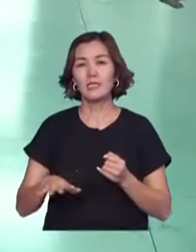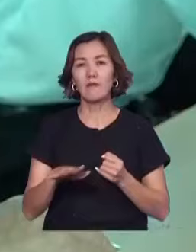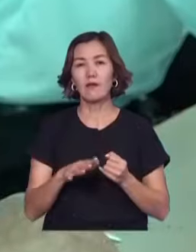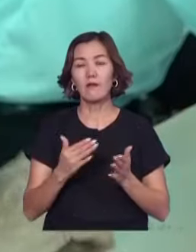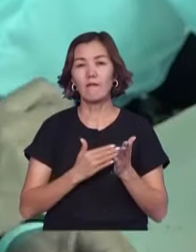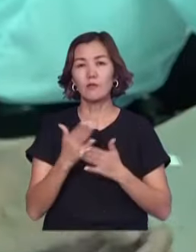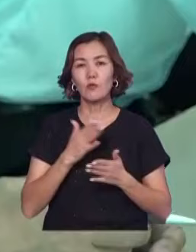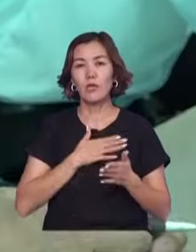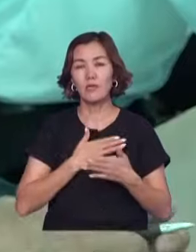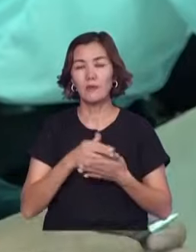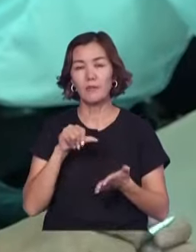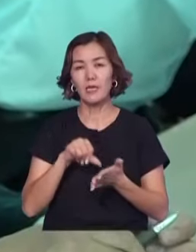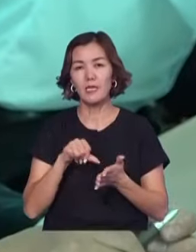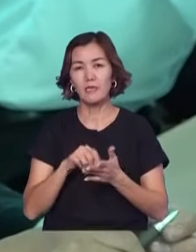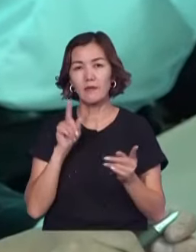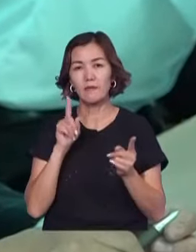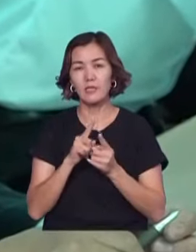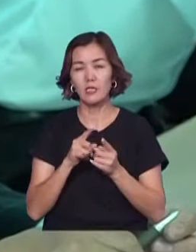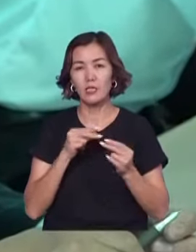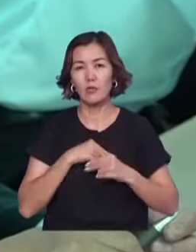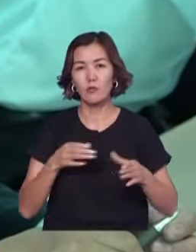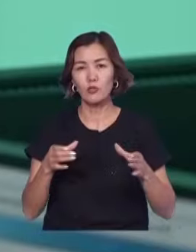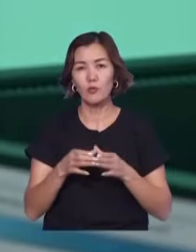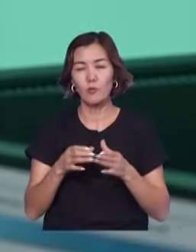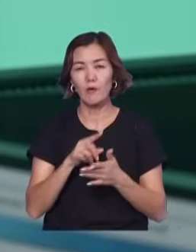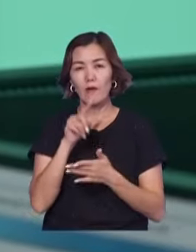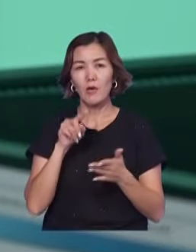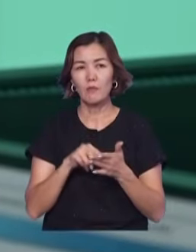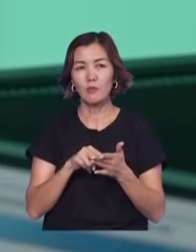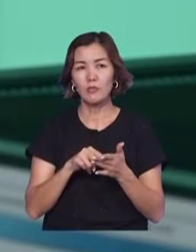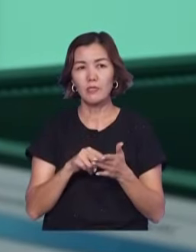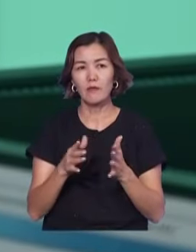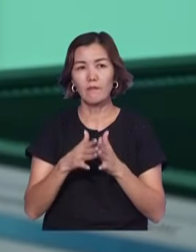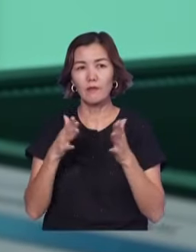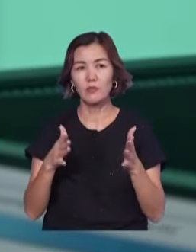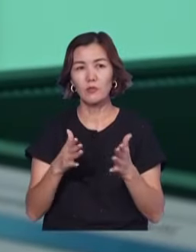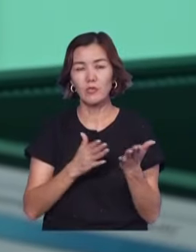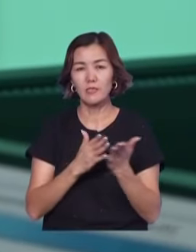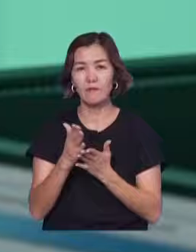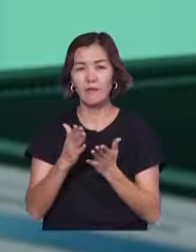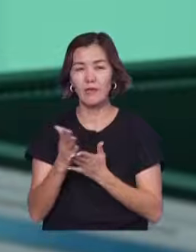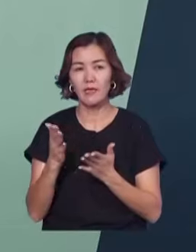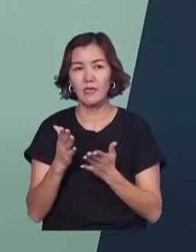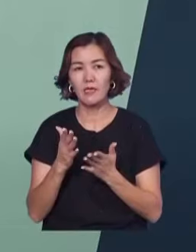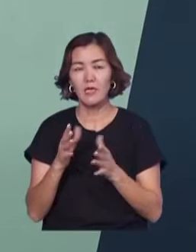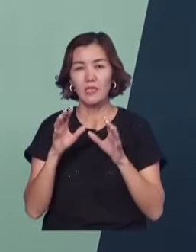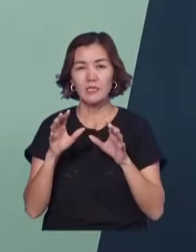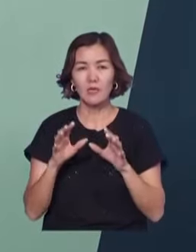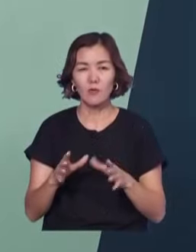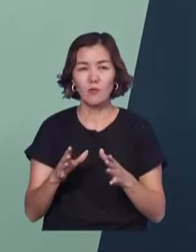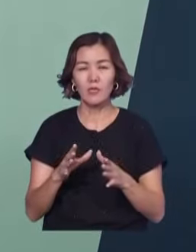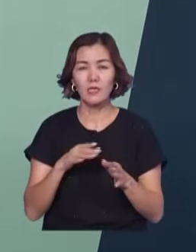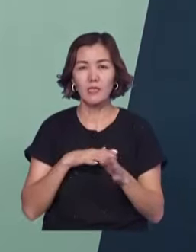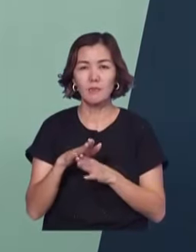высокую активность, приняв участие во встрече с рабочей группой. Вопросы населения касались широкого круга сфер, включая земельное законодательство,